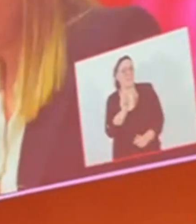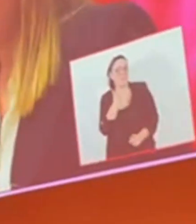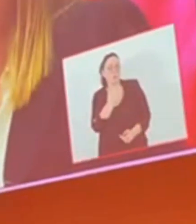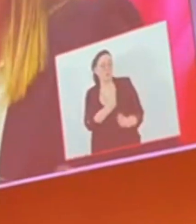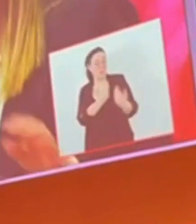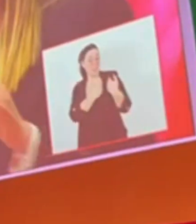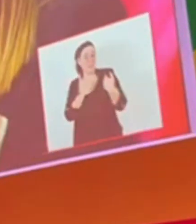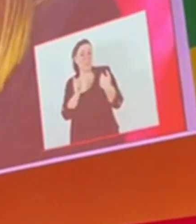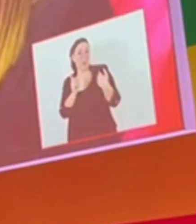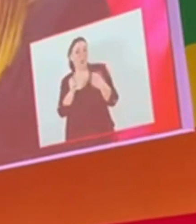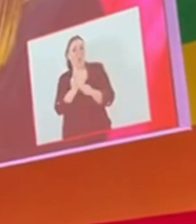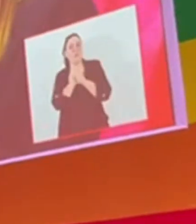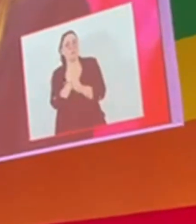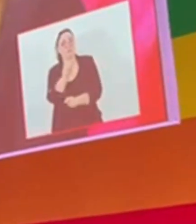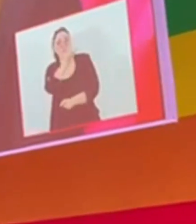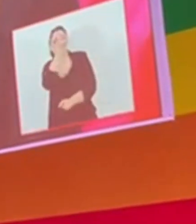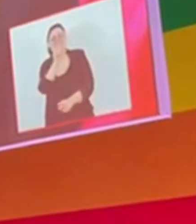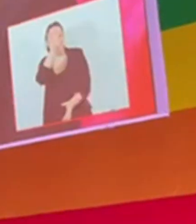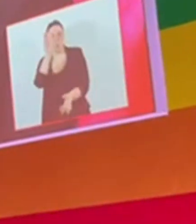italiani. Allora, il giorno dell'unità